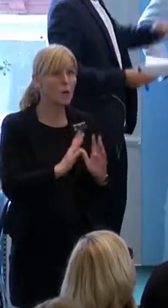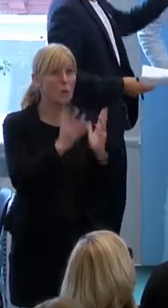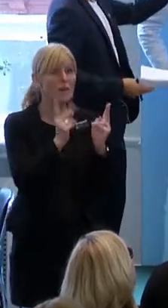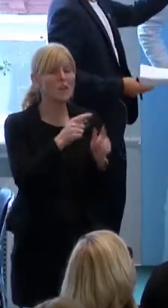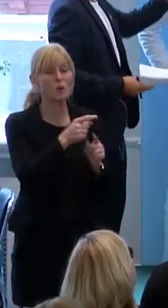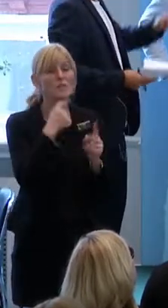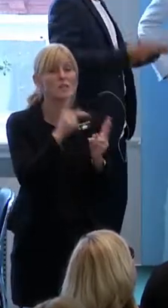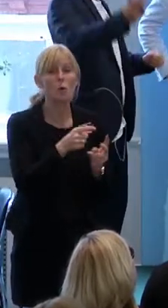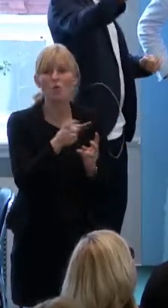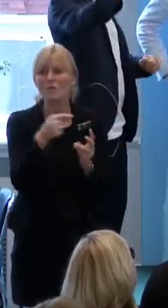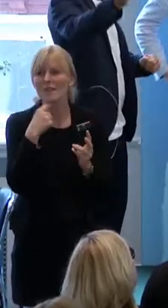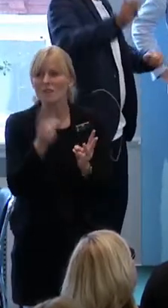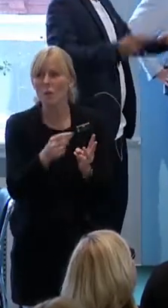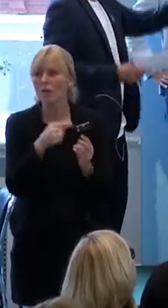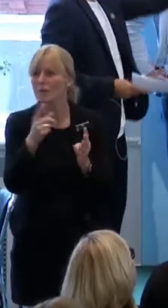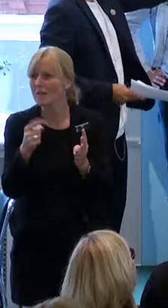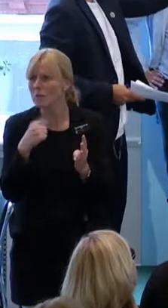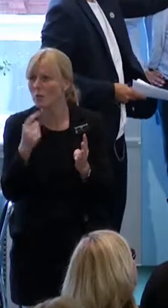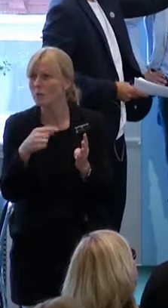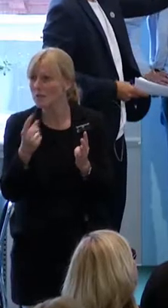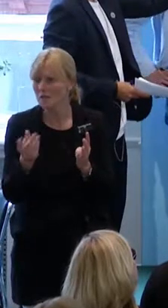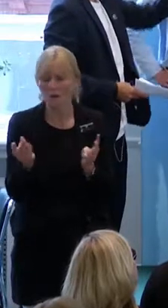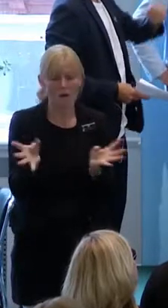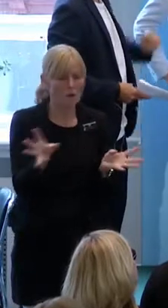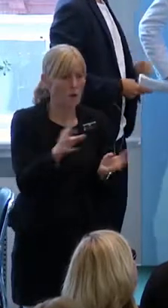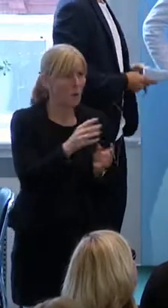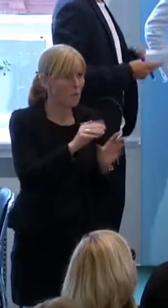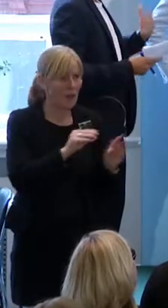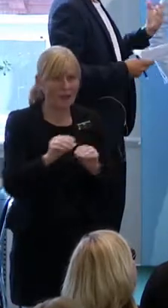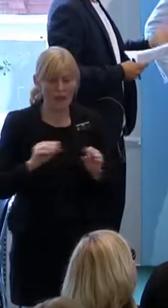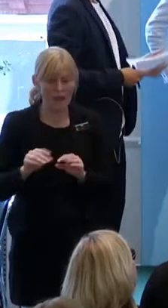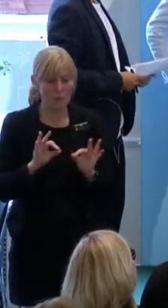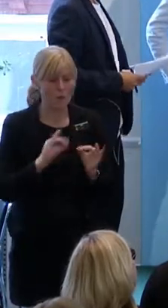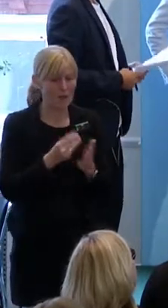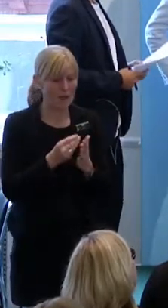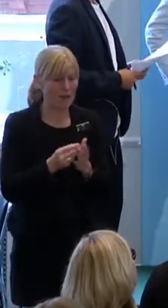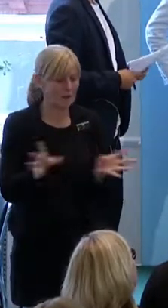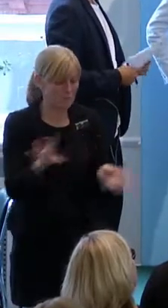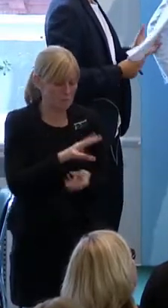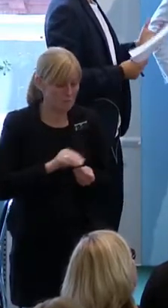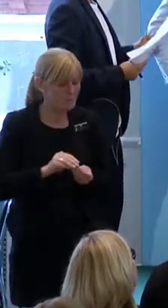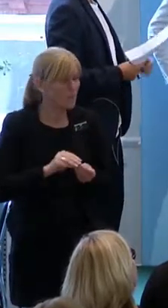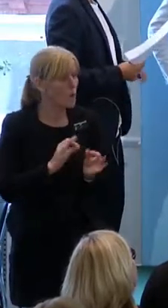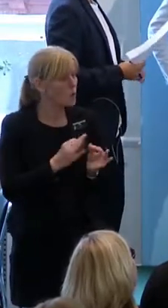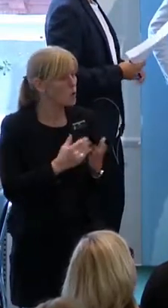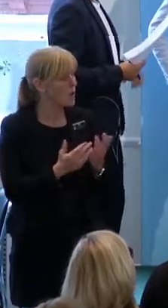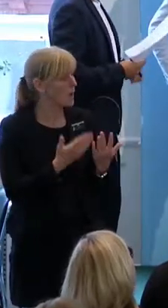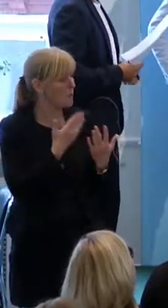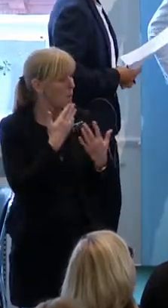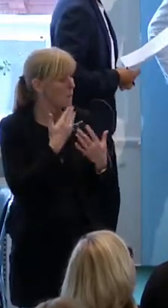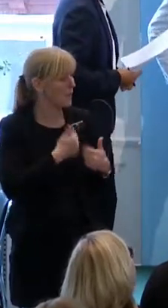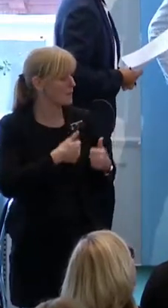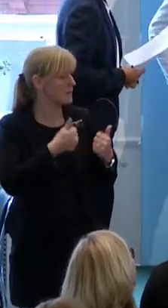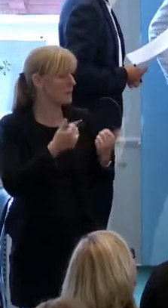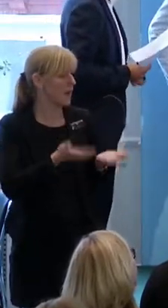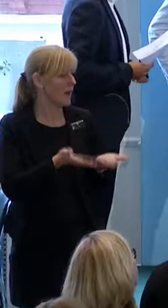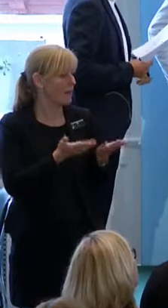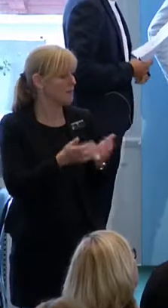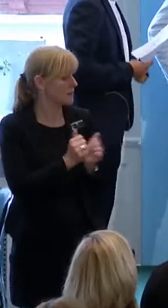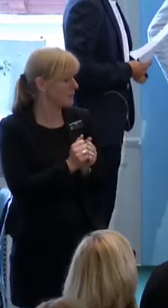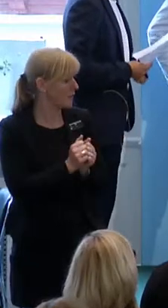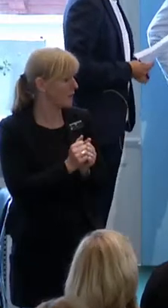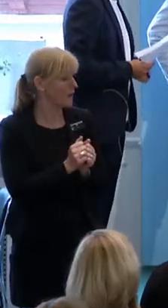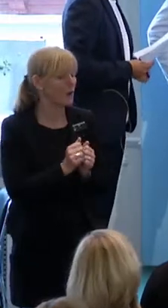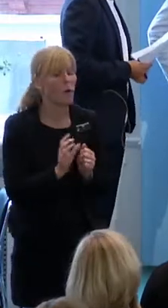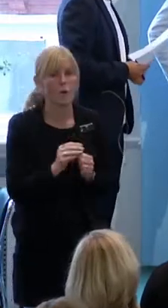säger de det och så säger de det och så får vi pengar därifrån, men det får vi inte de pengarna därifrån. Ja. Hur gör ni detta då? Hur gör ni detta lättare? Ja, jag tror att